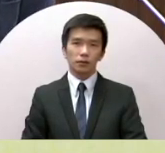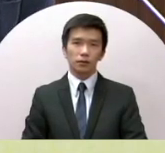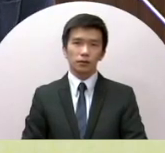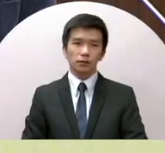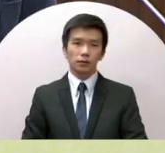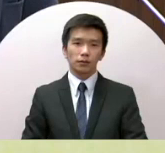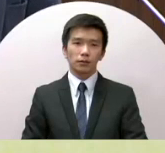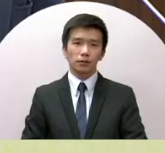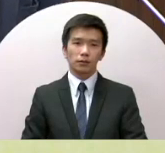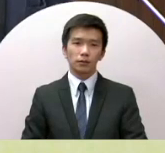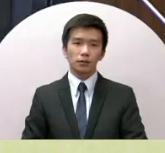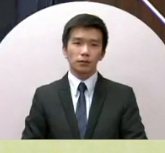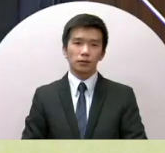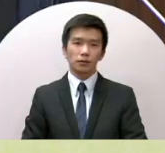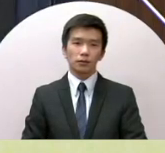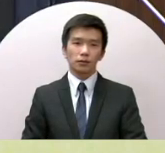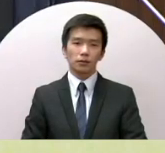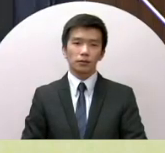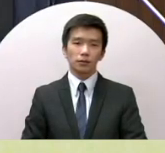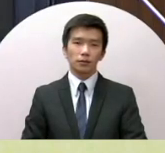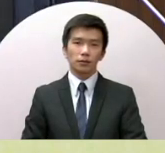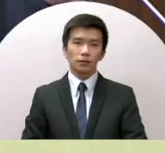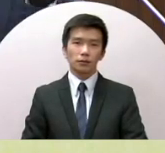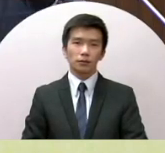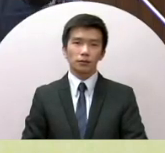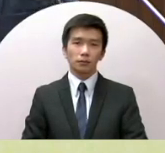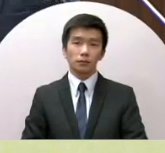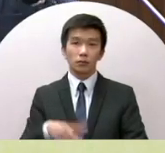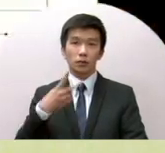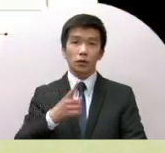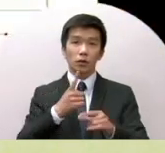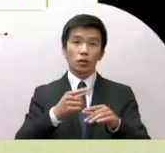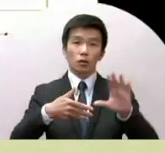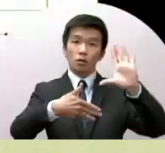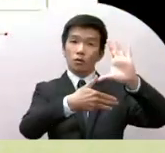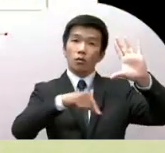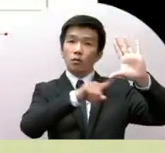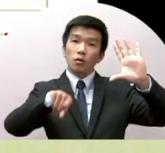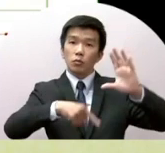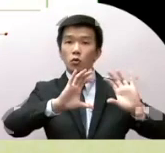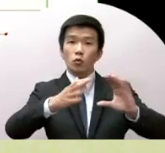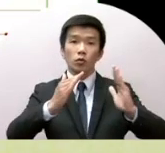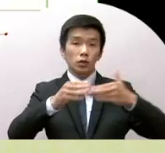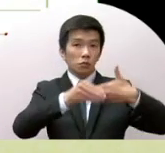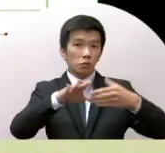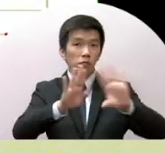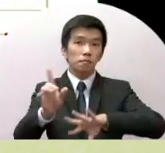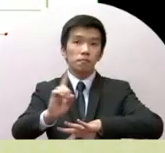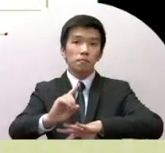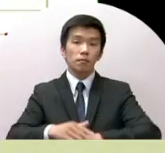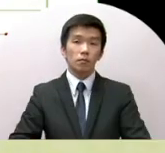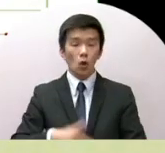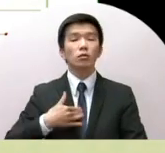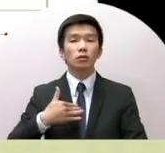那教廷，那个委员所关心的教廷，那目前的关系还算不错。 那中南美洲呢？中南美洲邦交国呢？ 最近这几天